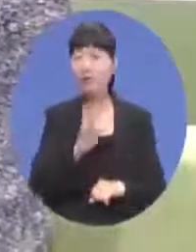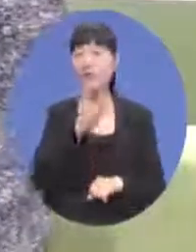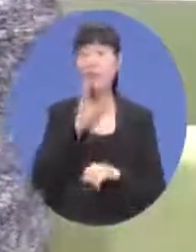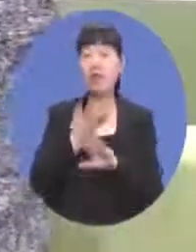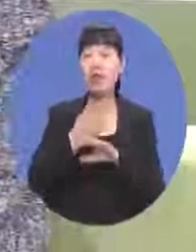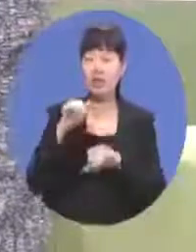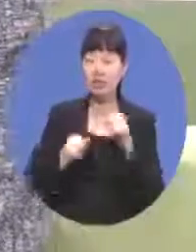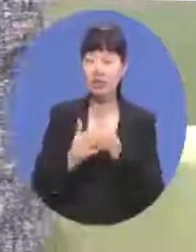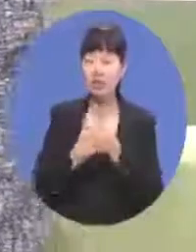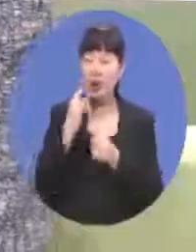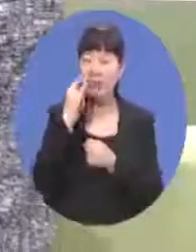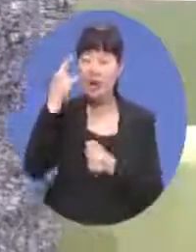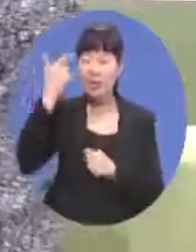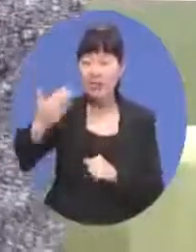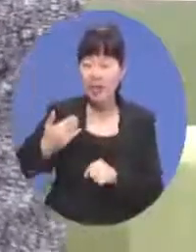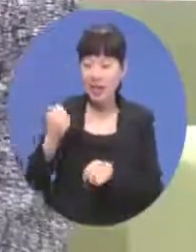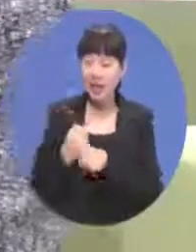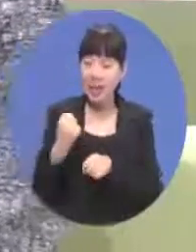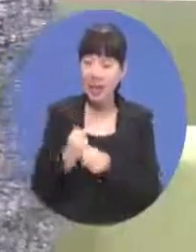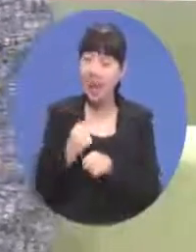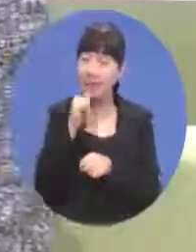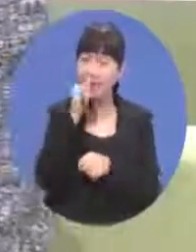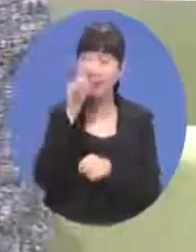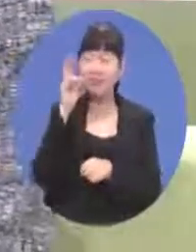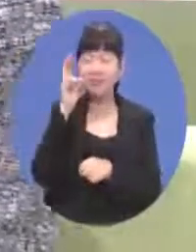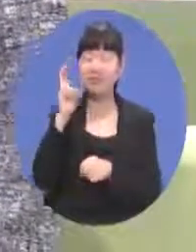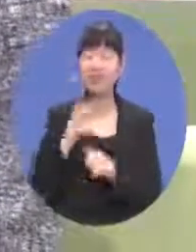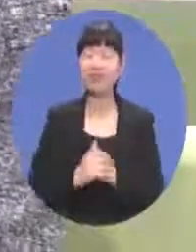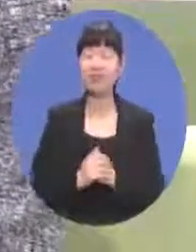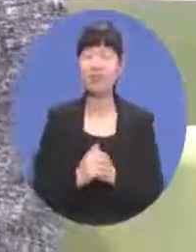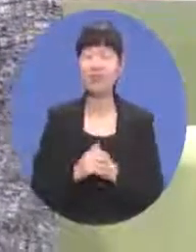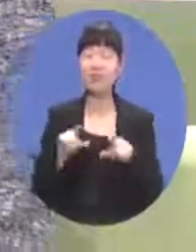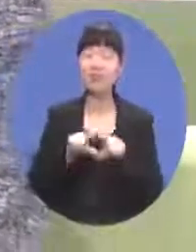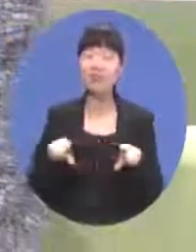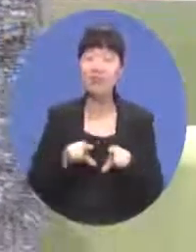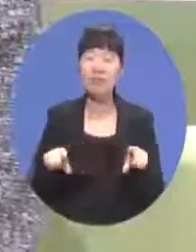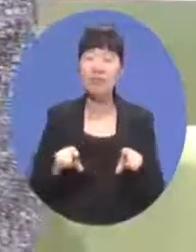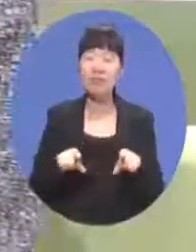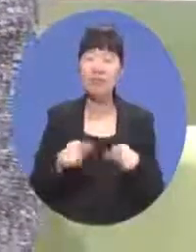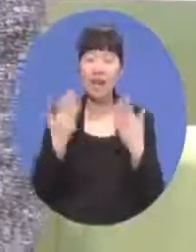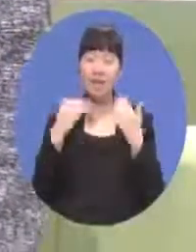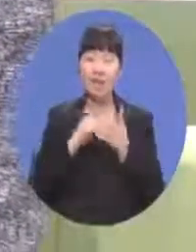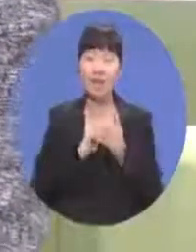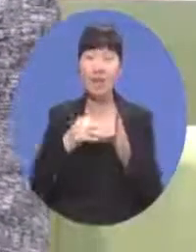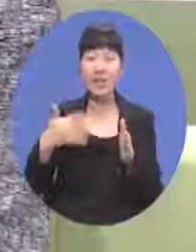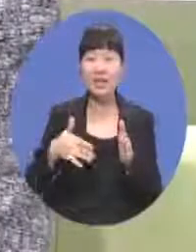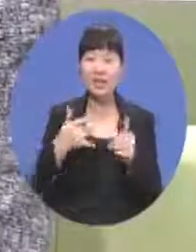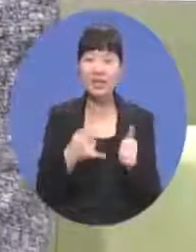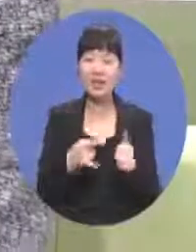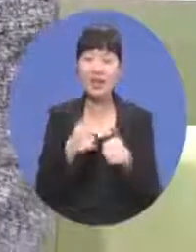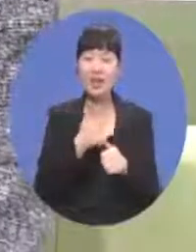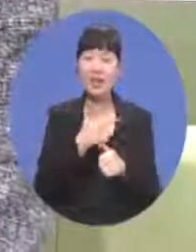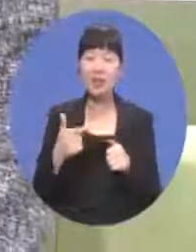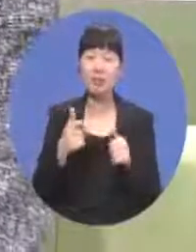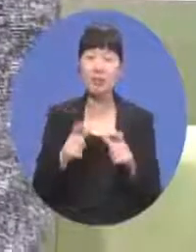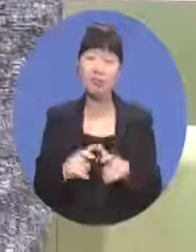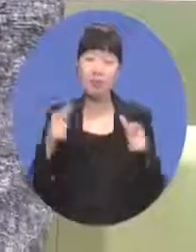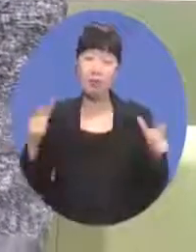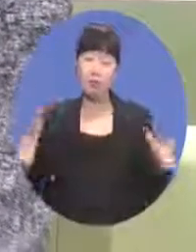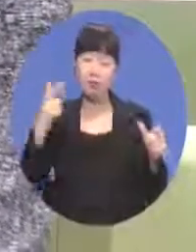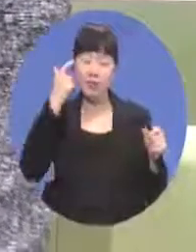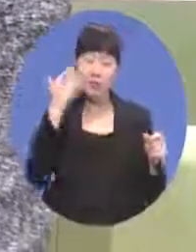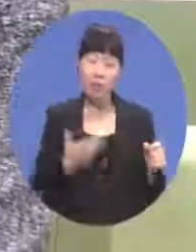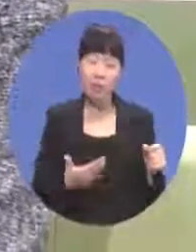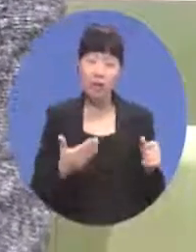엄마가 질문했을 때 네. 당황한 아이들도 이제 있을 수 있겠지만 보통은 미취학 아동에게 너무 포괄적인 질문을 하게 되면